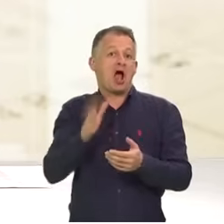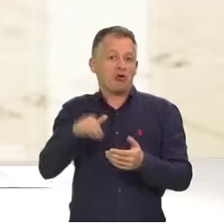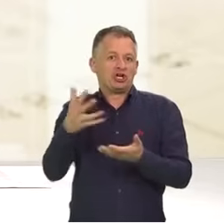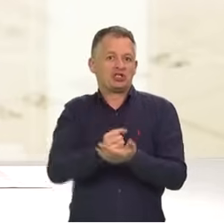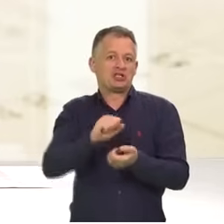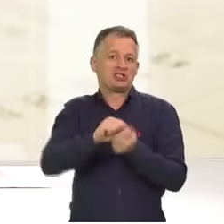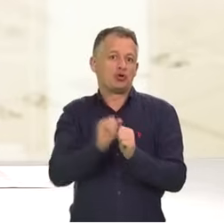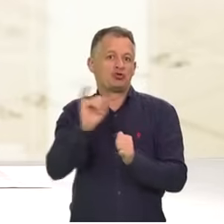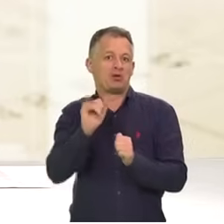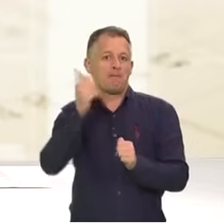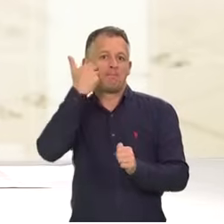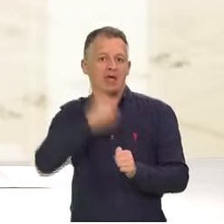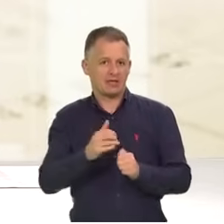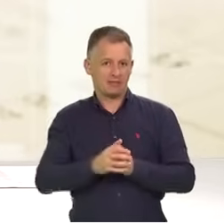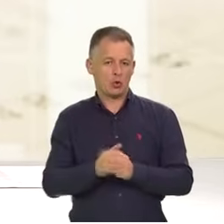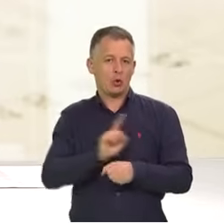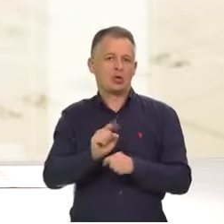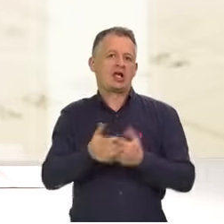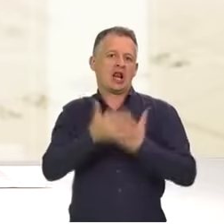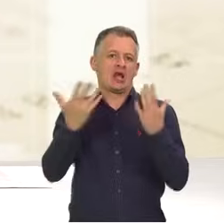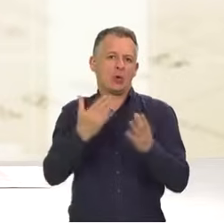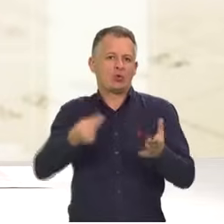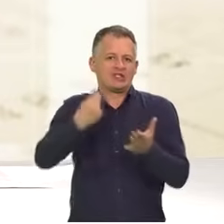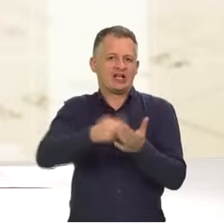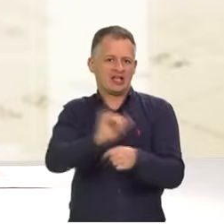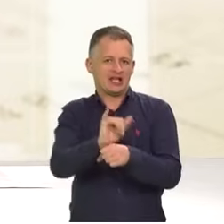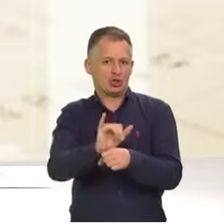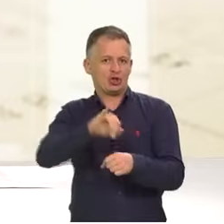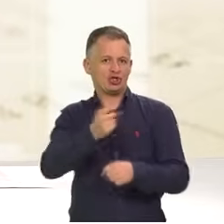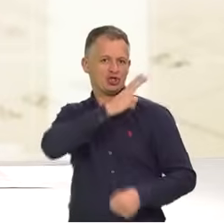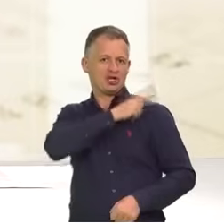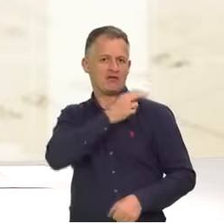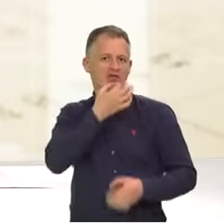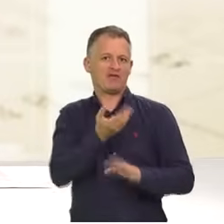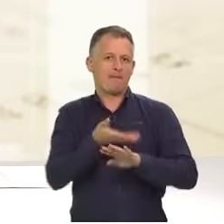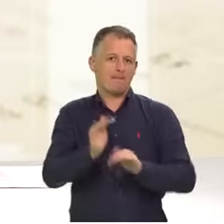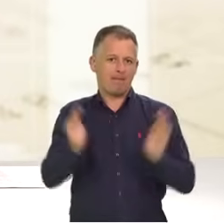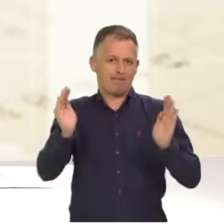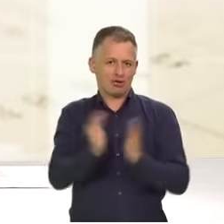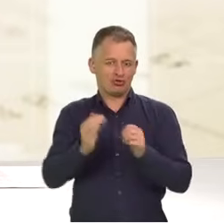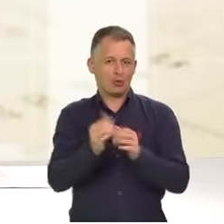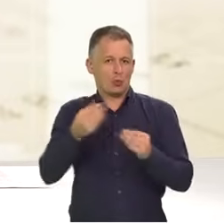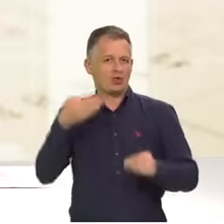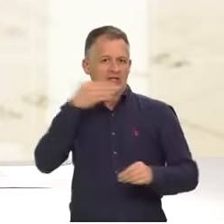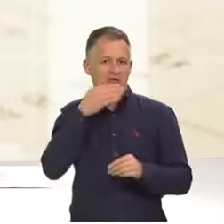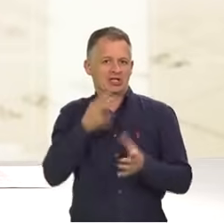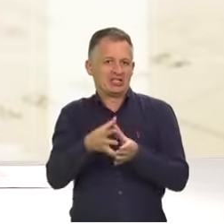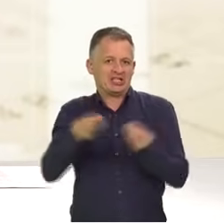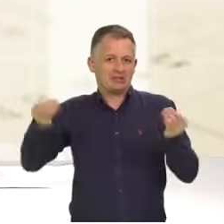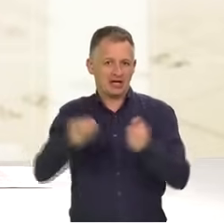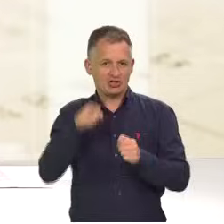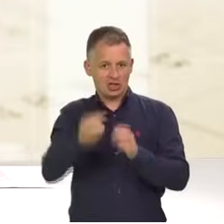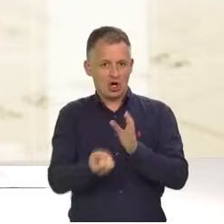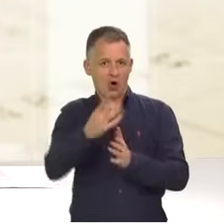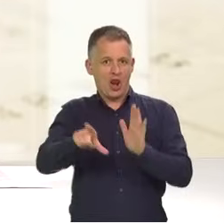și câți vor avea de pierdut. Un lucru este clar, multe salarii de director și de șef vor fi mult mai mici, iar majoritatea sforurilor vor dispărea.